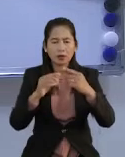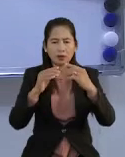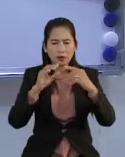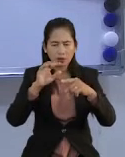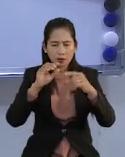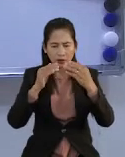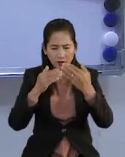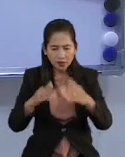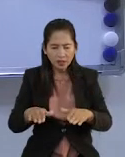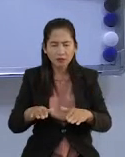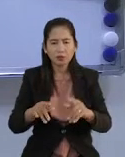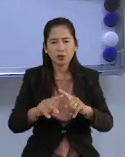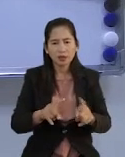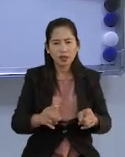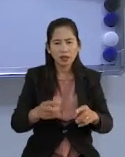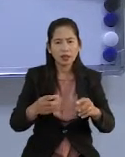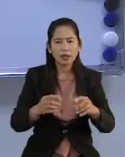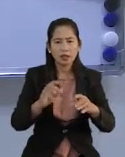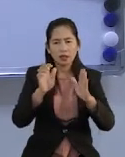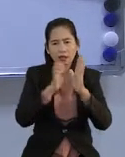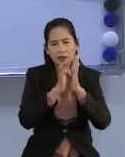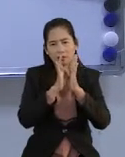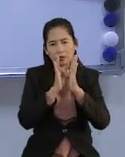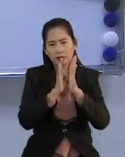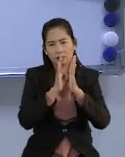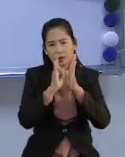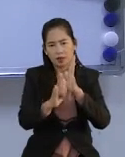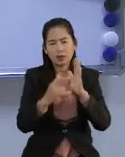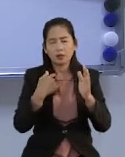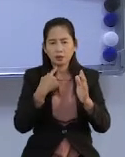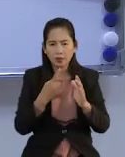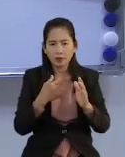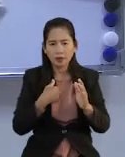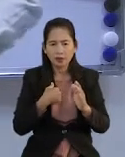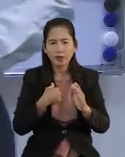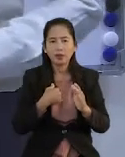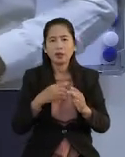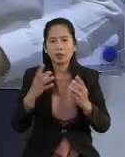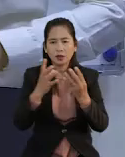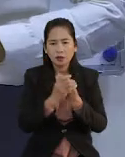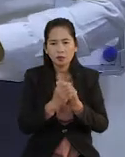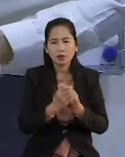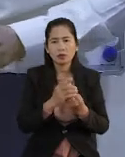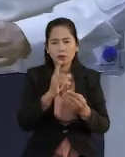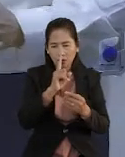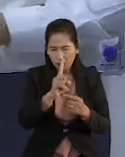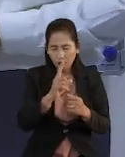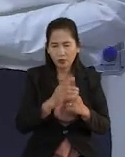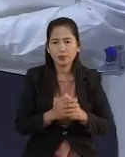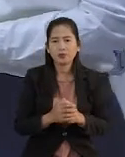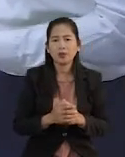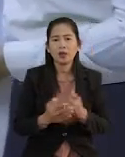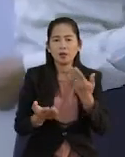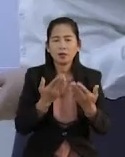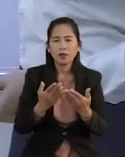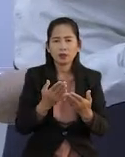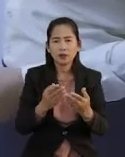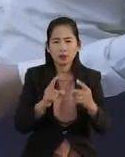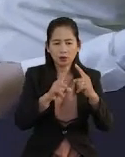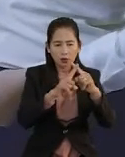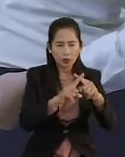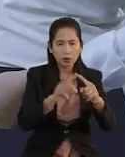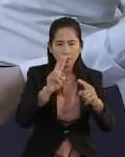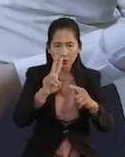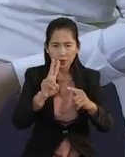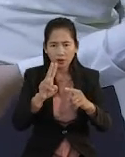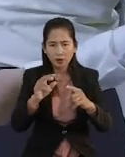chạy của bàn tay bảnh nhạt đại nệ cừu sông đám cứ nâng chầm nôn tay tay mùi bà con côn nâng